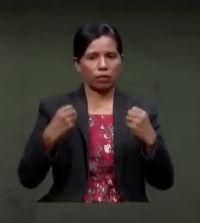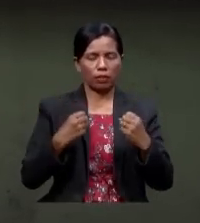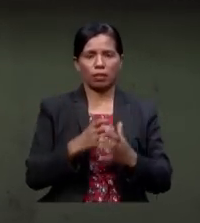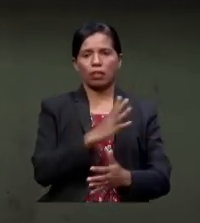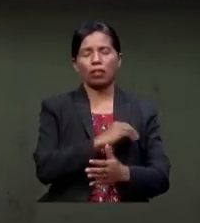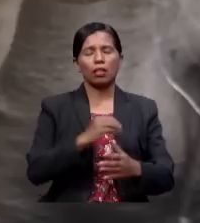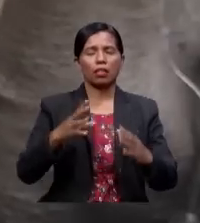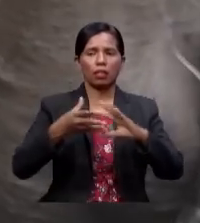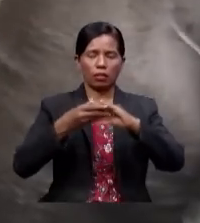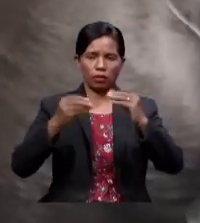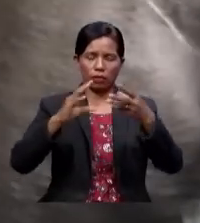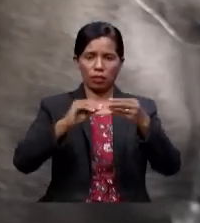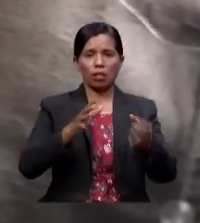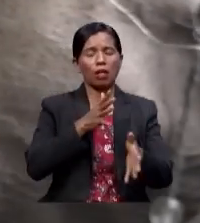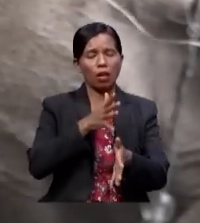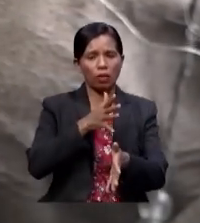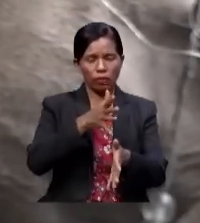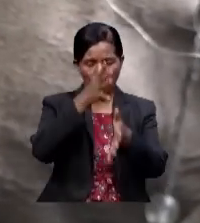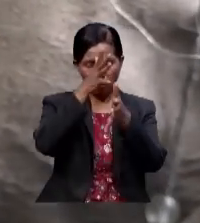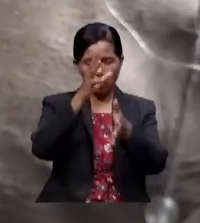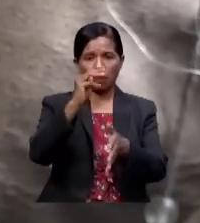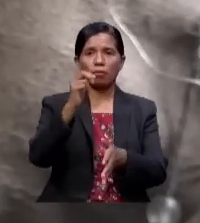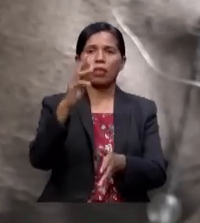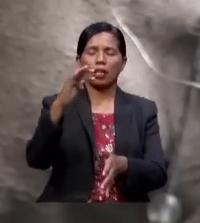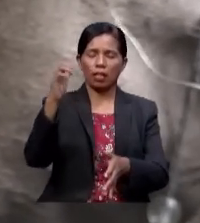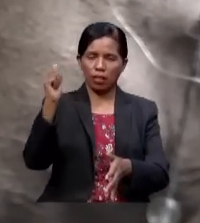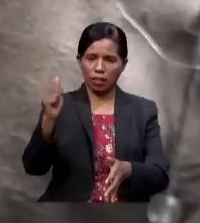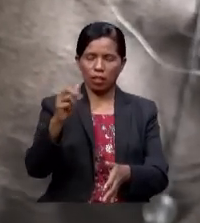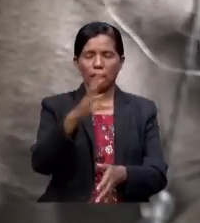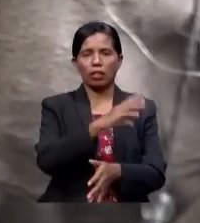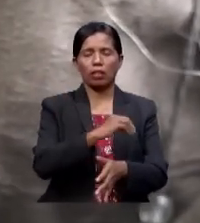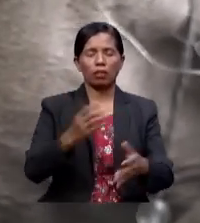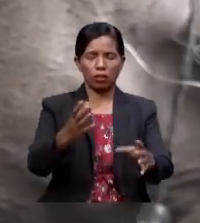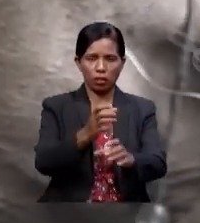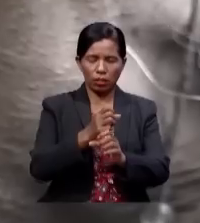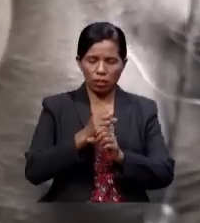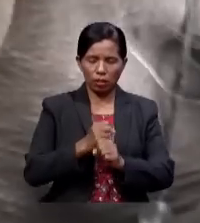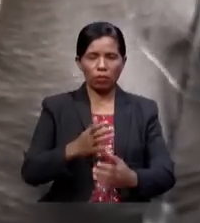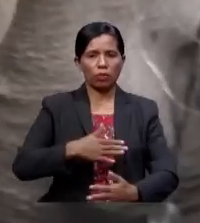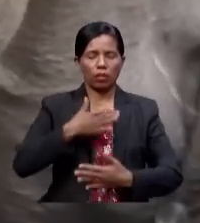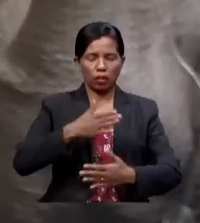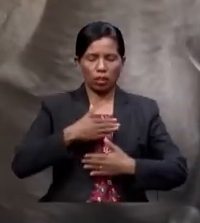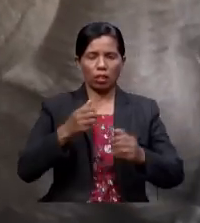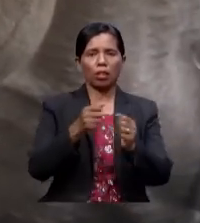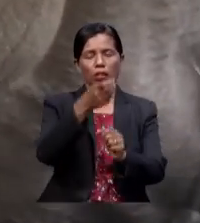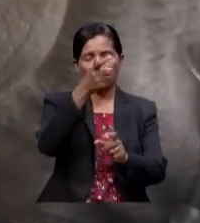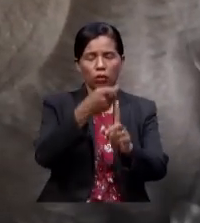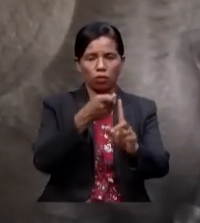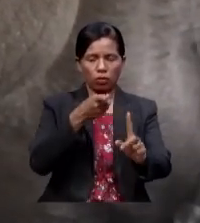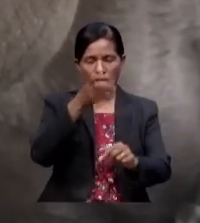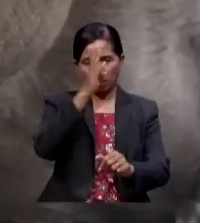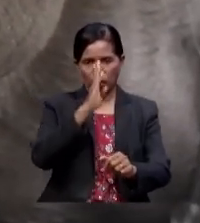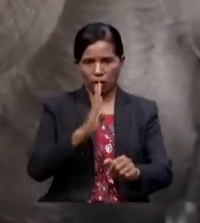Esperansa ne, avo Maria no avo Simeon hetang, no simuk solok ne husi maromak, hoi fuan doming nain